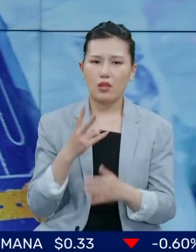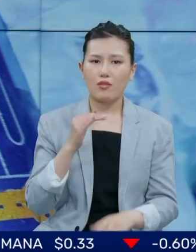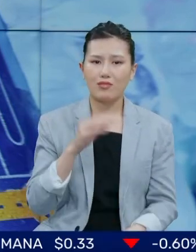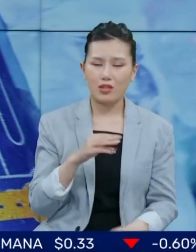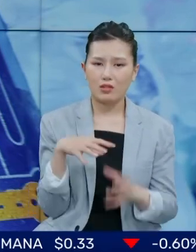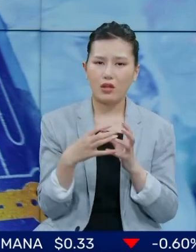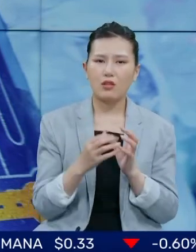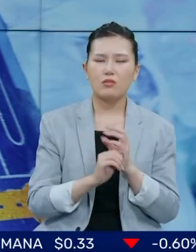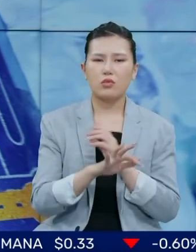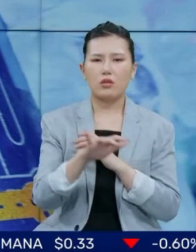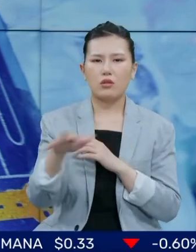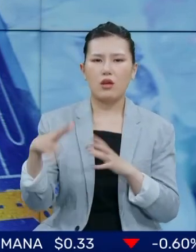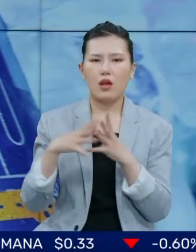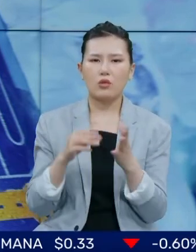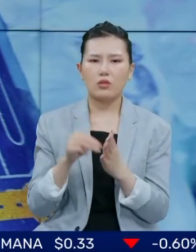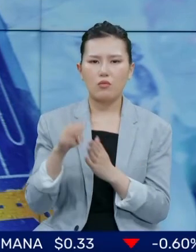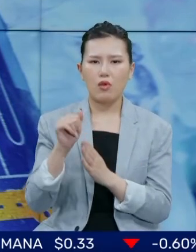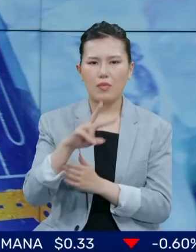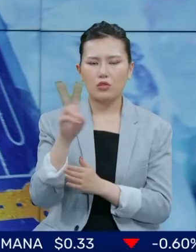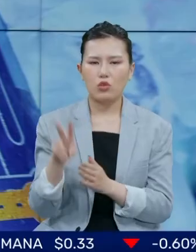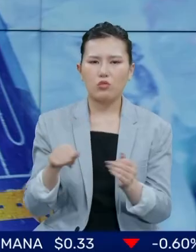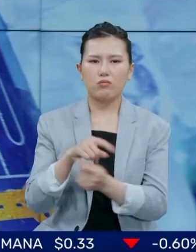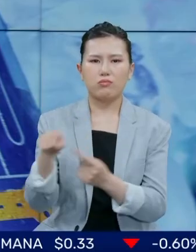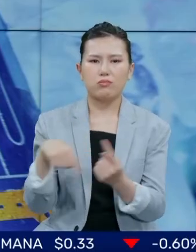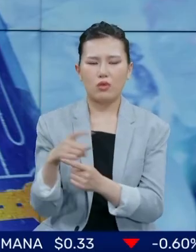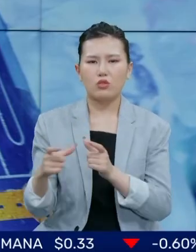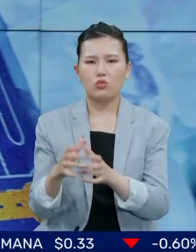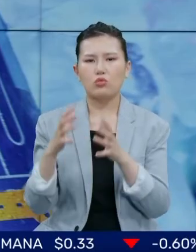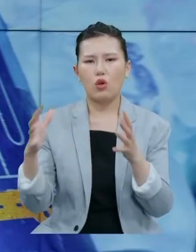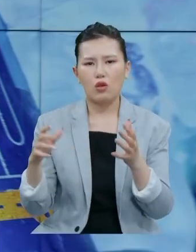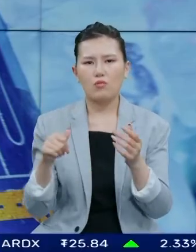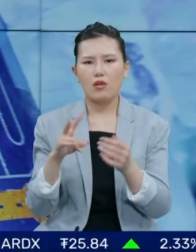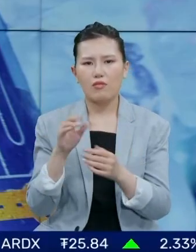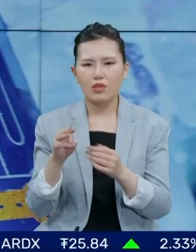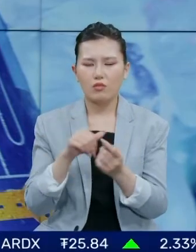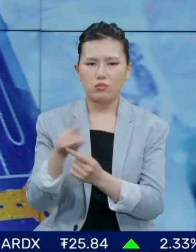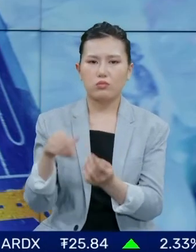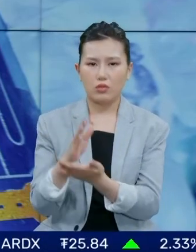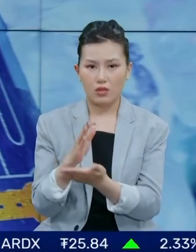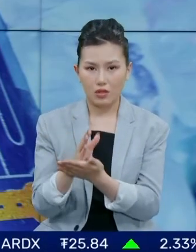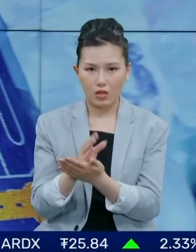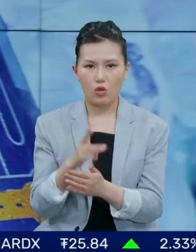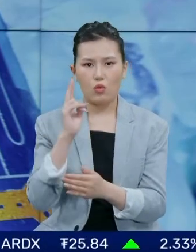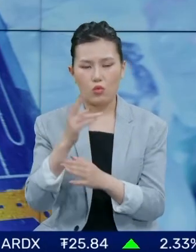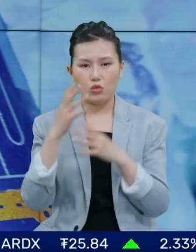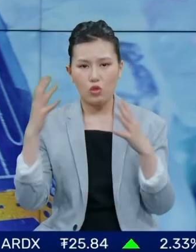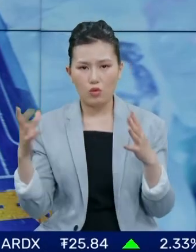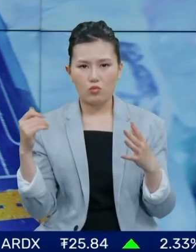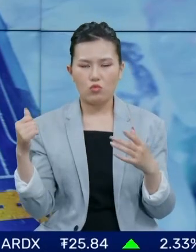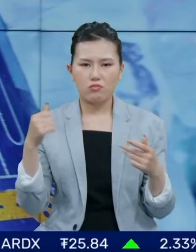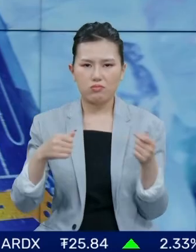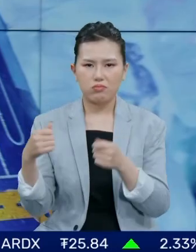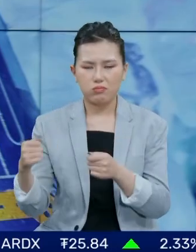хэдийн 10 тэрбумгаар амрикт долларын үнэлгээтэй томоохон зах зээл болоод амжсан. За энэхүү зах зээлд дэлхийн томоохон компаниуд маркетинга хийдэг болсон